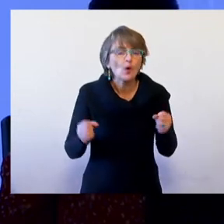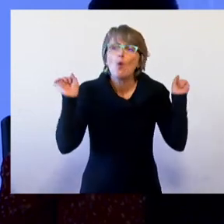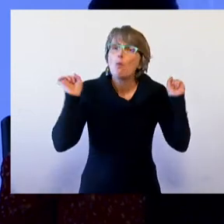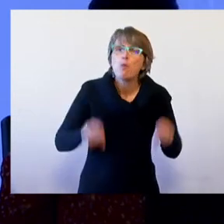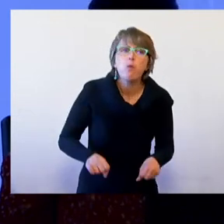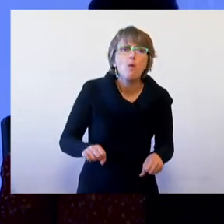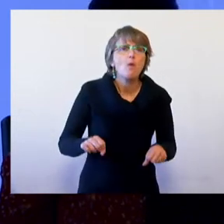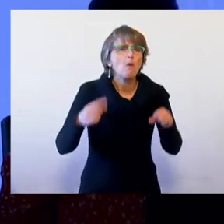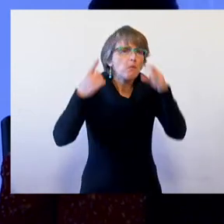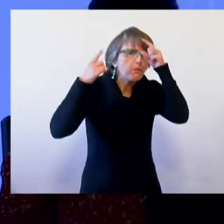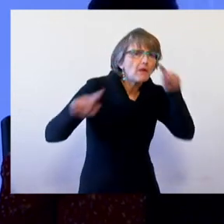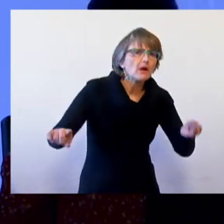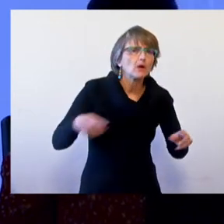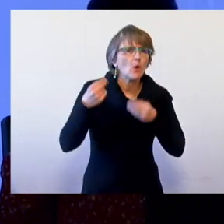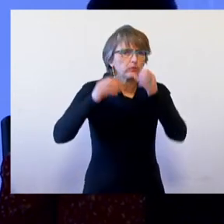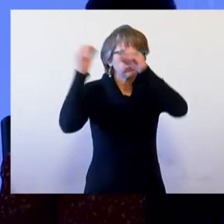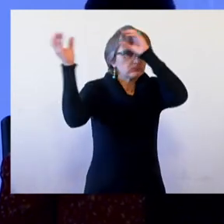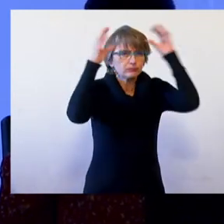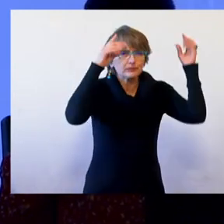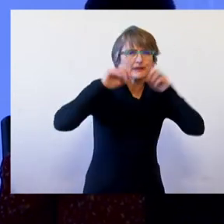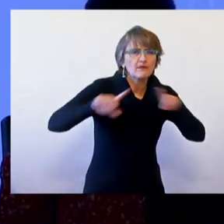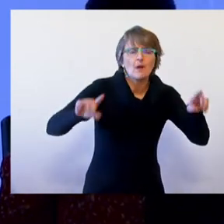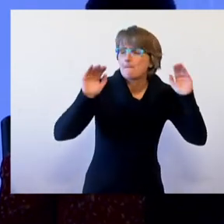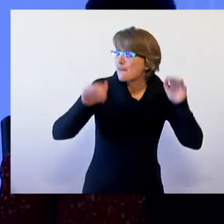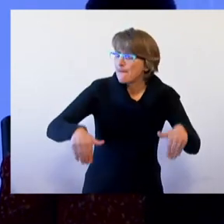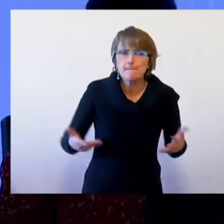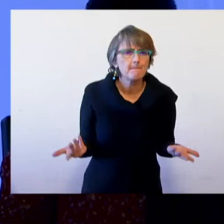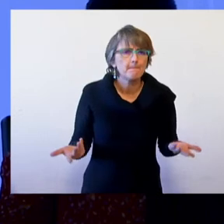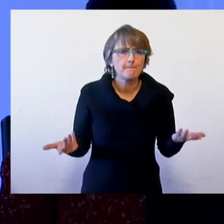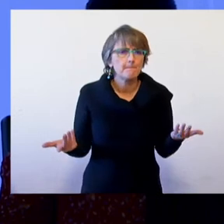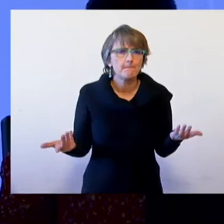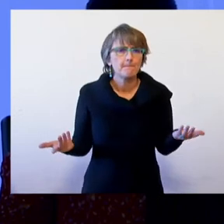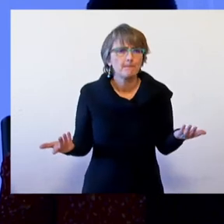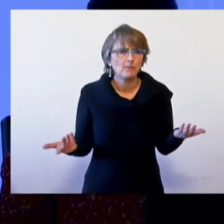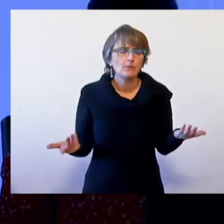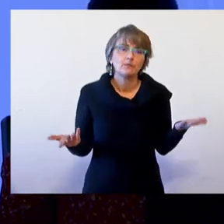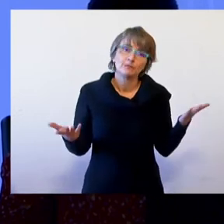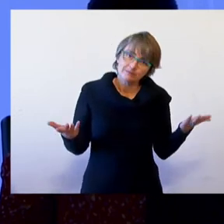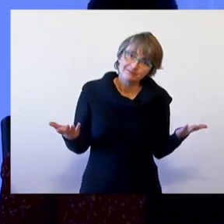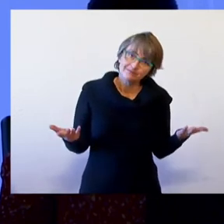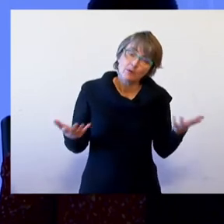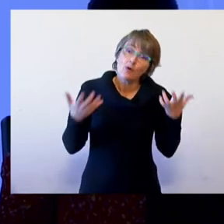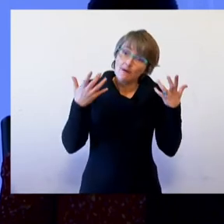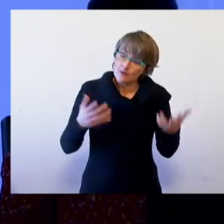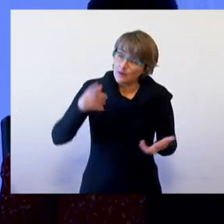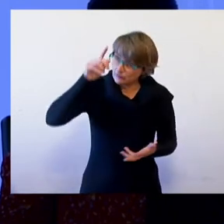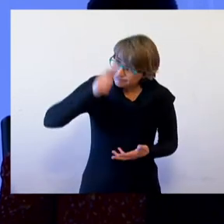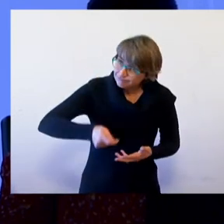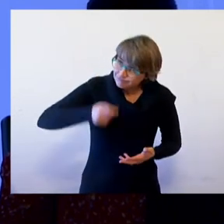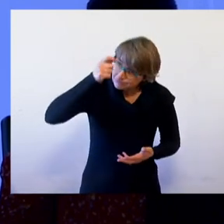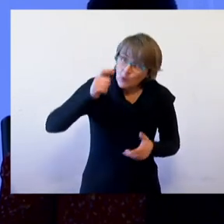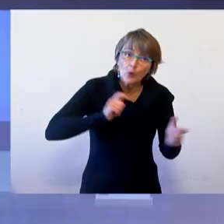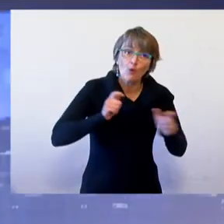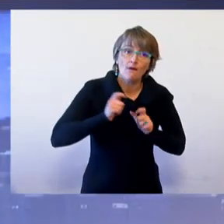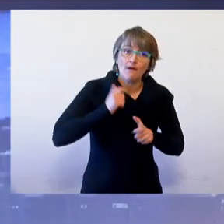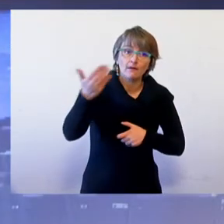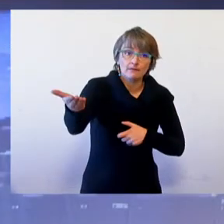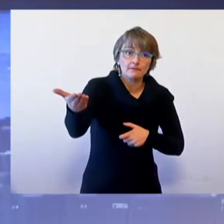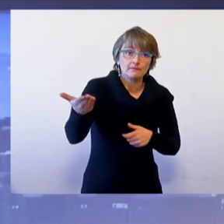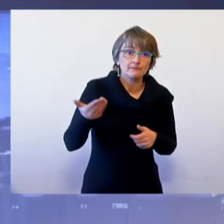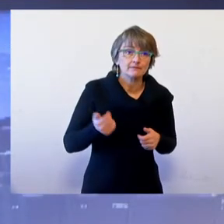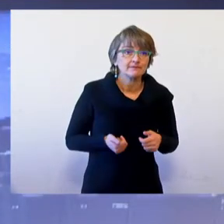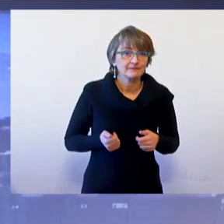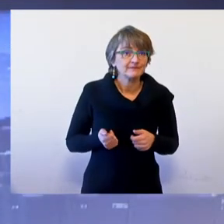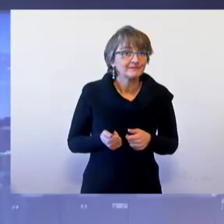points ou avoir des appréciations différentes, mais voilà, et c'est vrai que je me permets de vous saluer comme collègue, mais il y a une